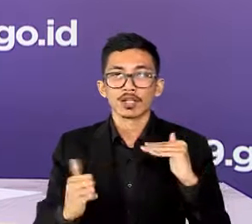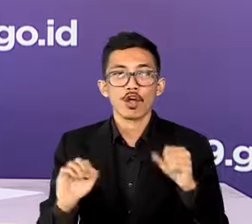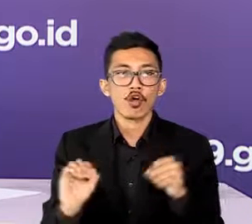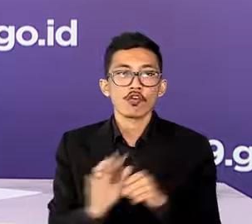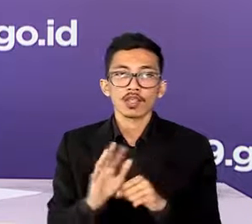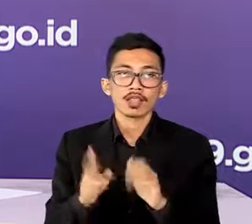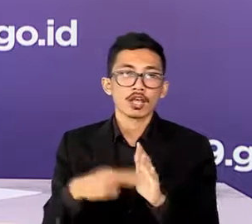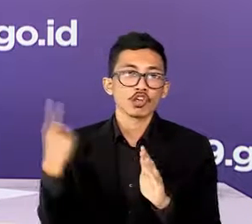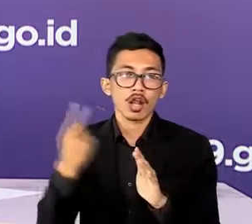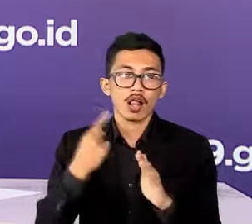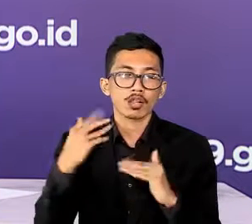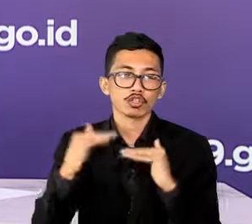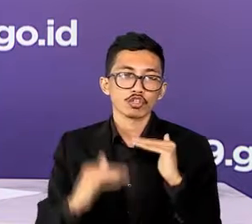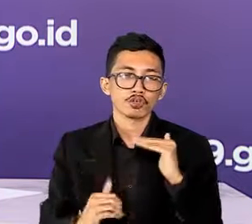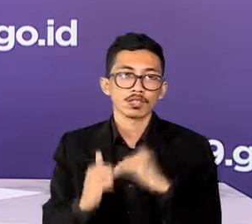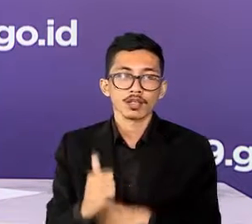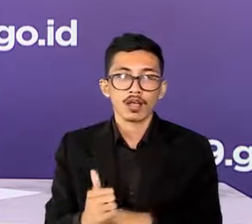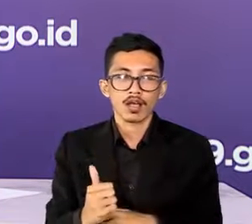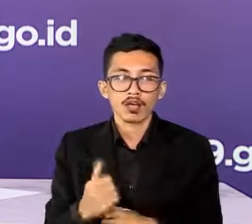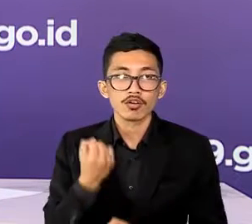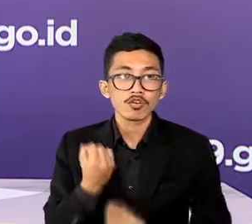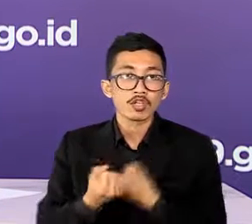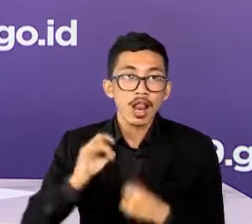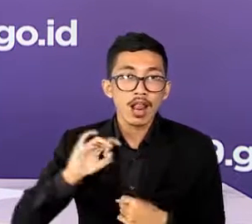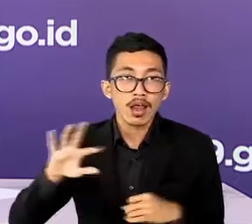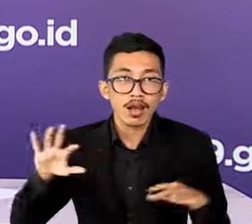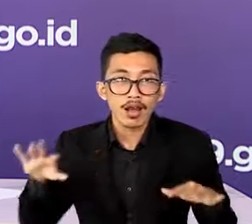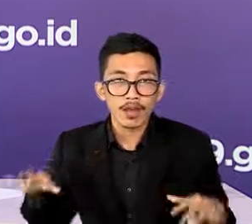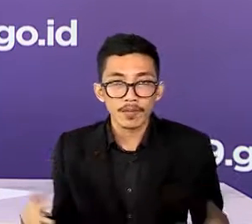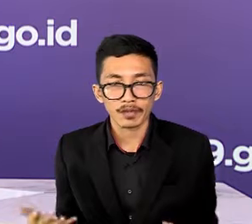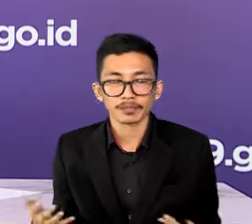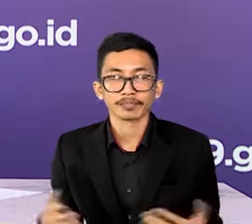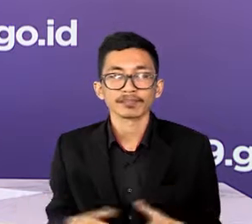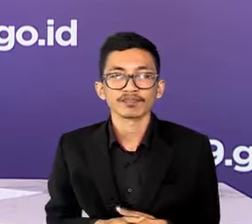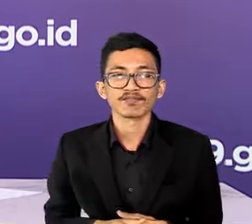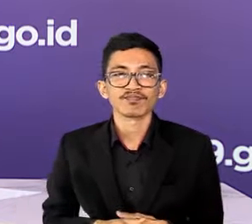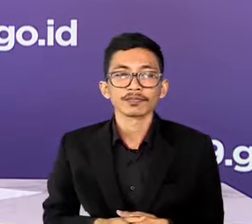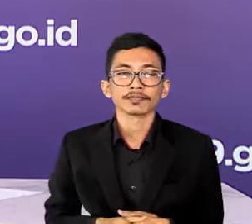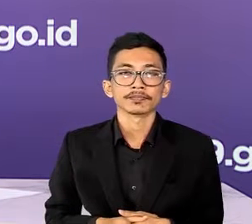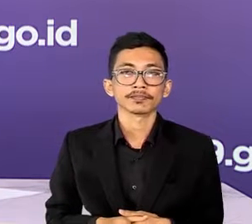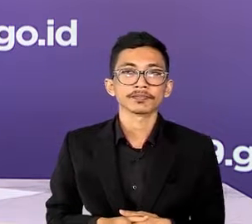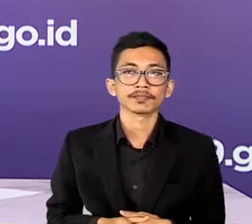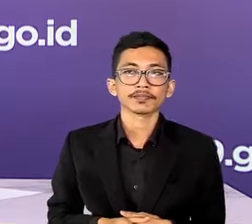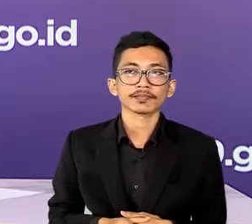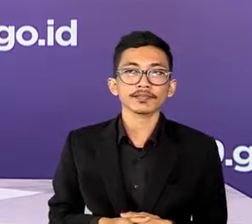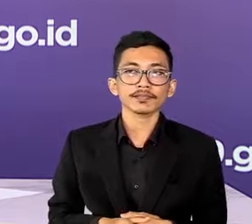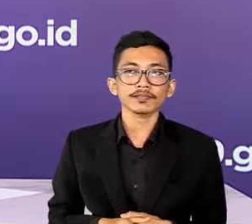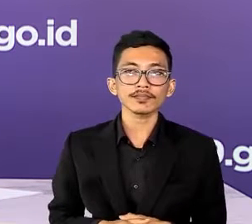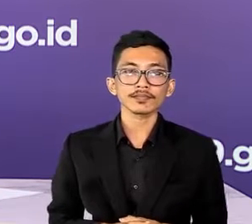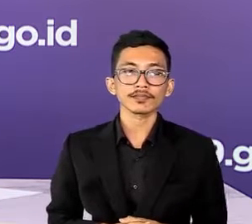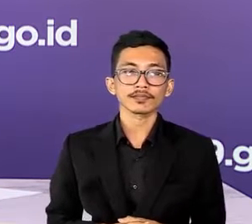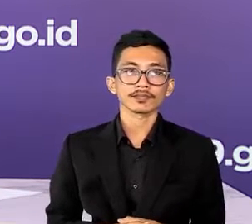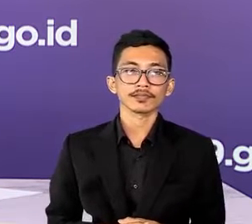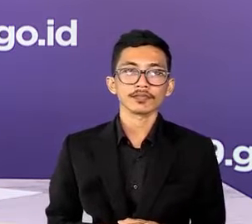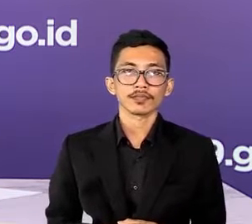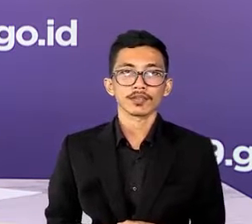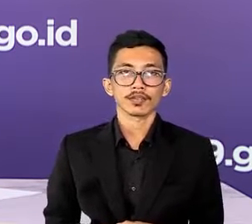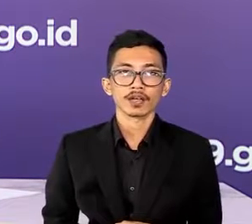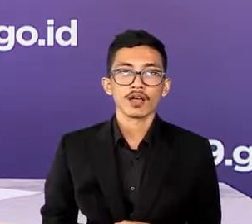upaya lain yang perlu dilakukan adalah meminimalisir penularan yang terjadi dengan mempercepat